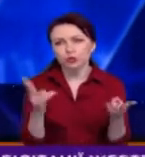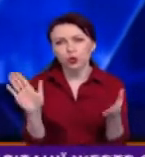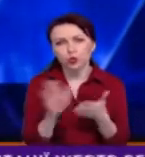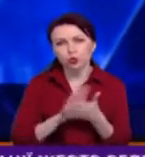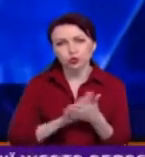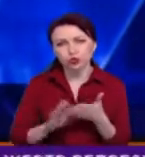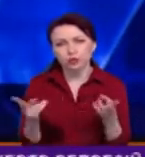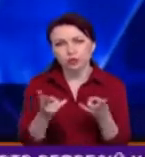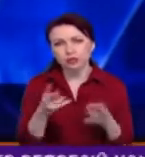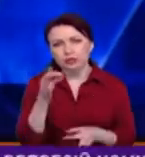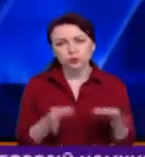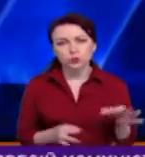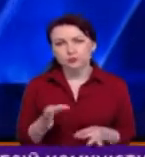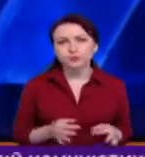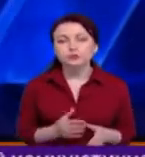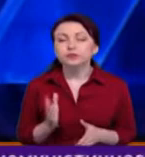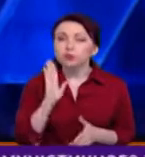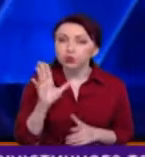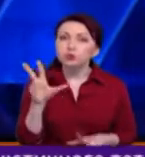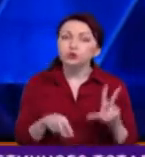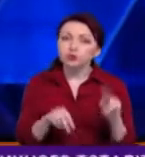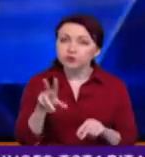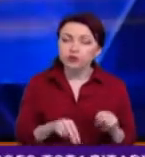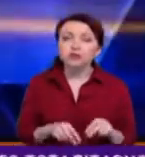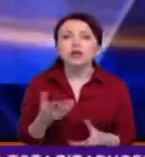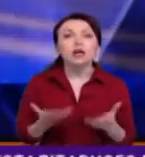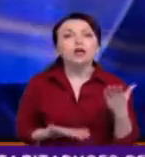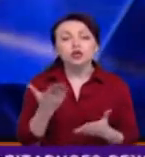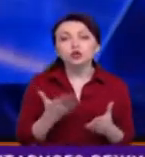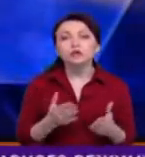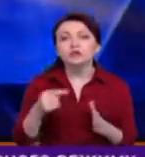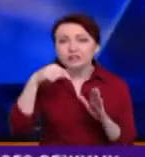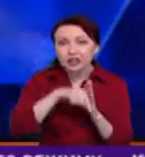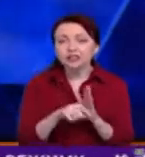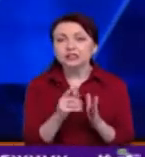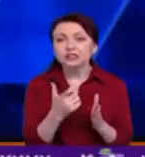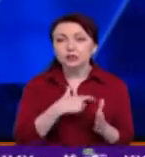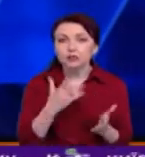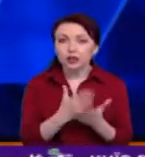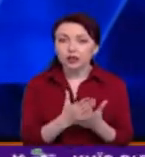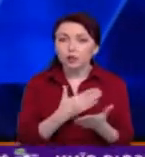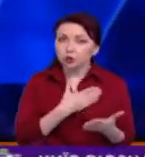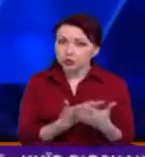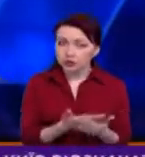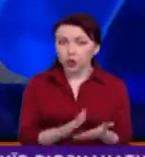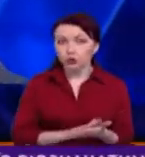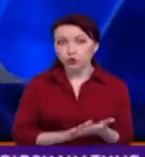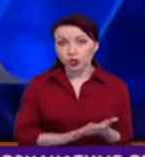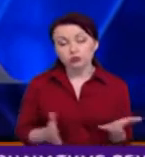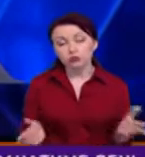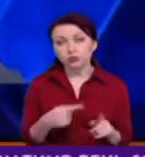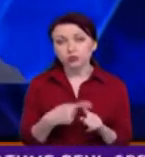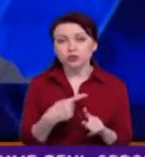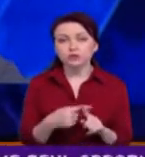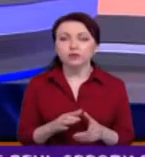Але, знову ж таки, будемо сподіватися, що якщо вони навіть всередині себе мають можливість і потенціал очищатися, то це позитивно. А